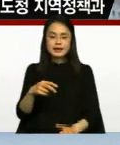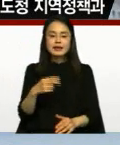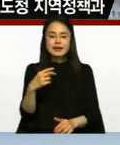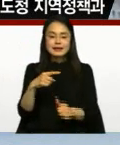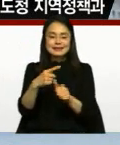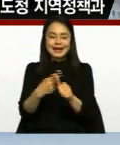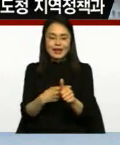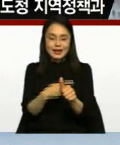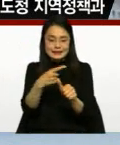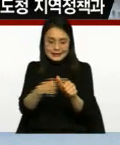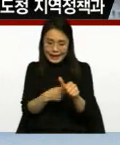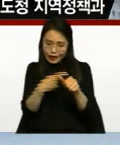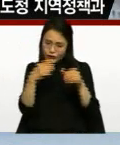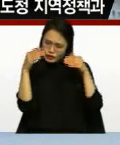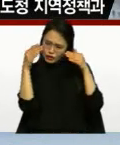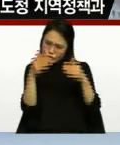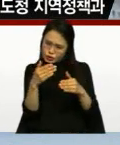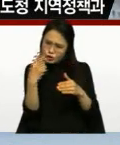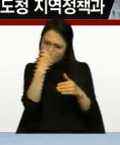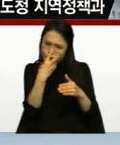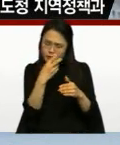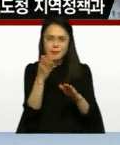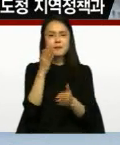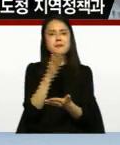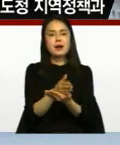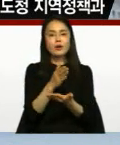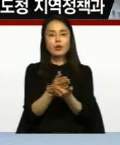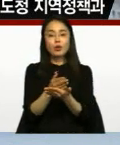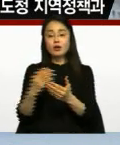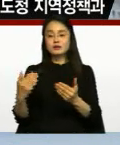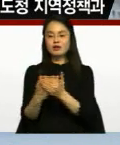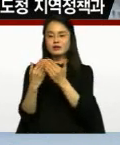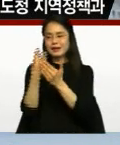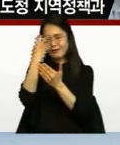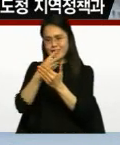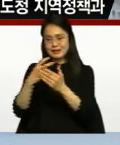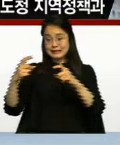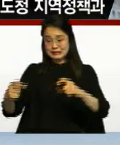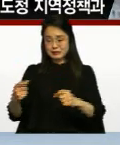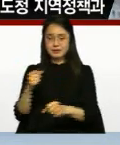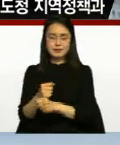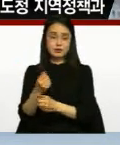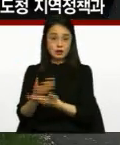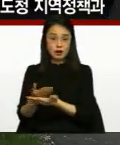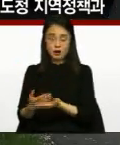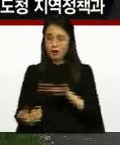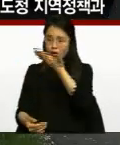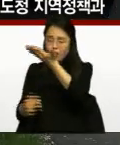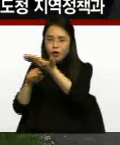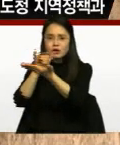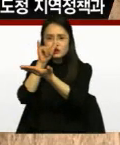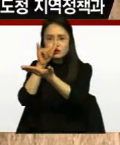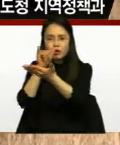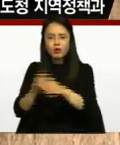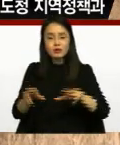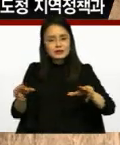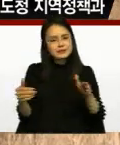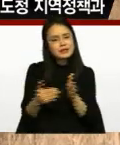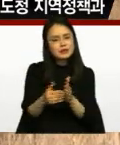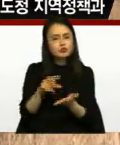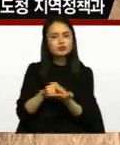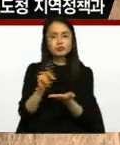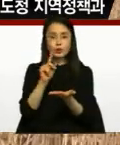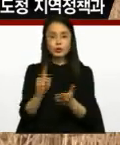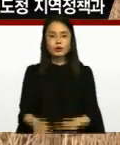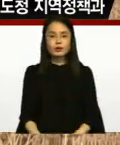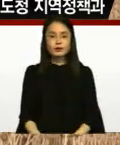권역으로 조정돼야 한다는 내용이 있던데요. 그동안 어떤 점들이 불합리했었습니까? 예, 자연 보전 권역은 다른